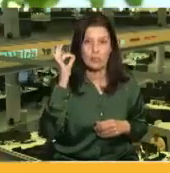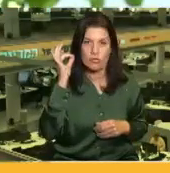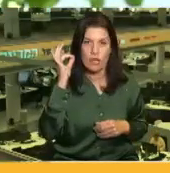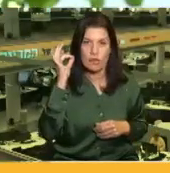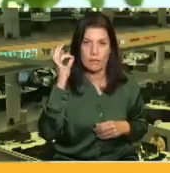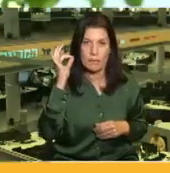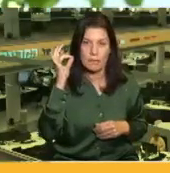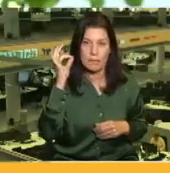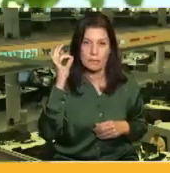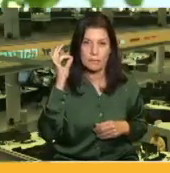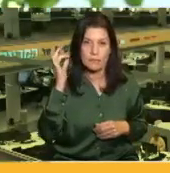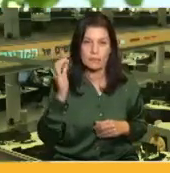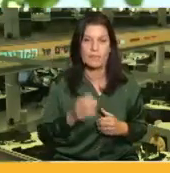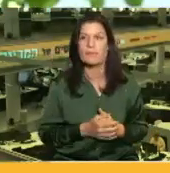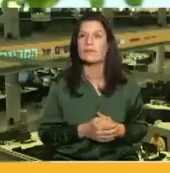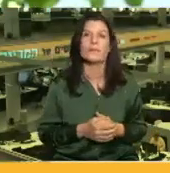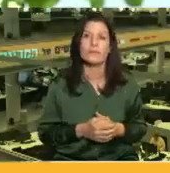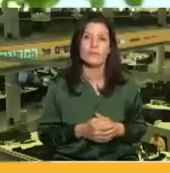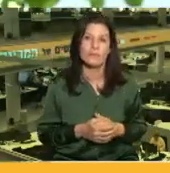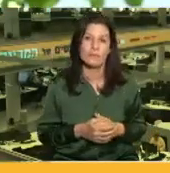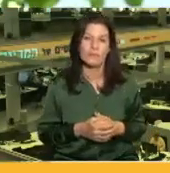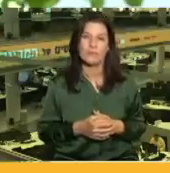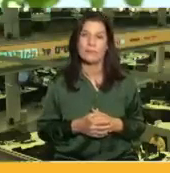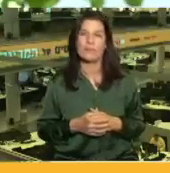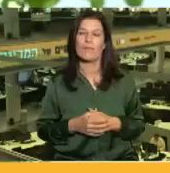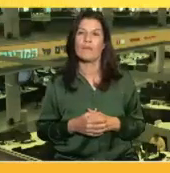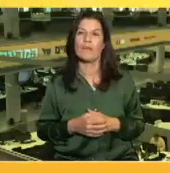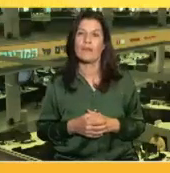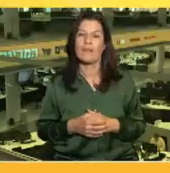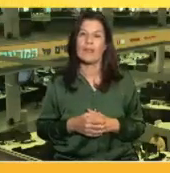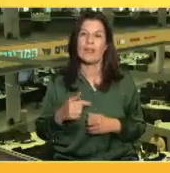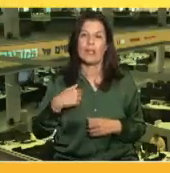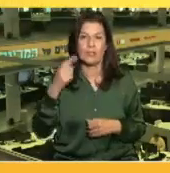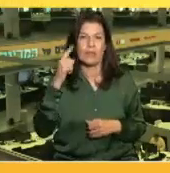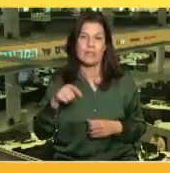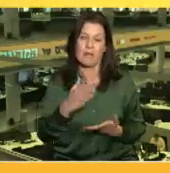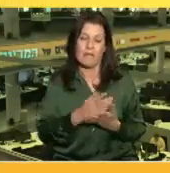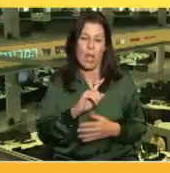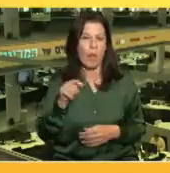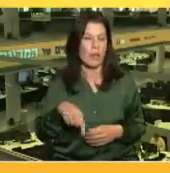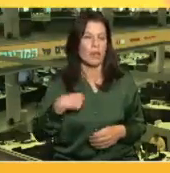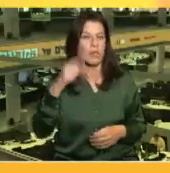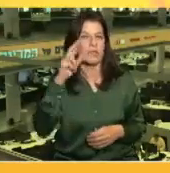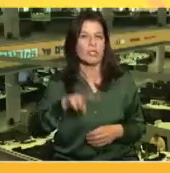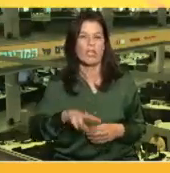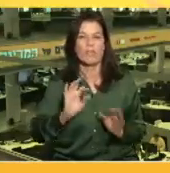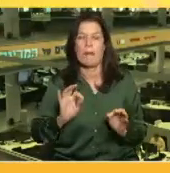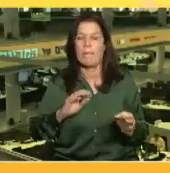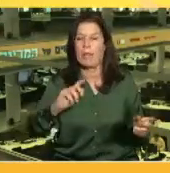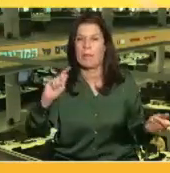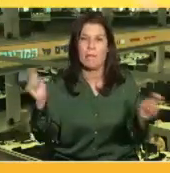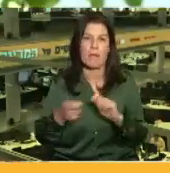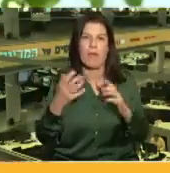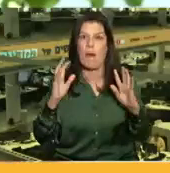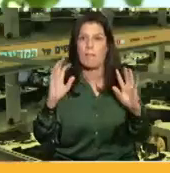תיזהרי לך, אני חושבת ואנחנו נמשטר אותך, לא עם הכל. אני חושבת שזה כבר לא קיים, אני חושבת שיש כאן מהפכה מטורפת בדבר הזה. אני חושבת שאת